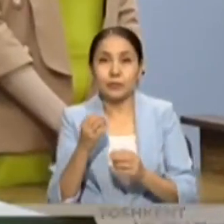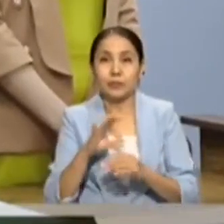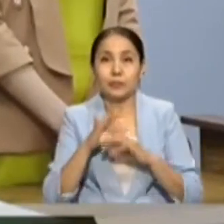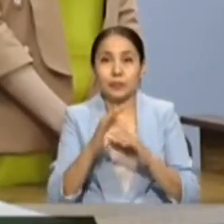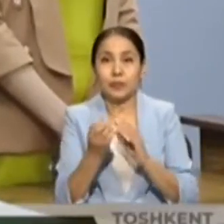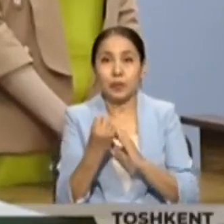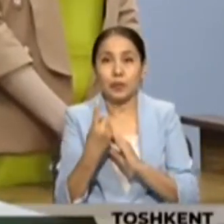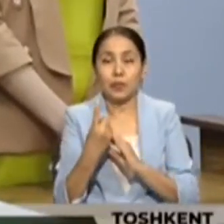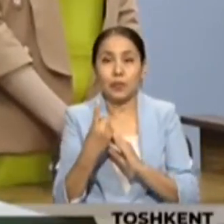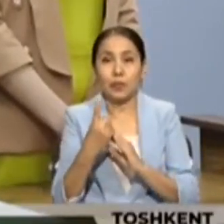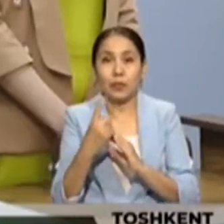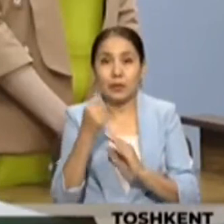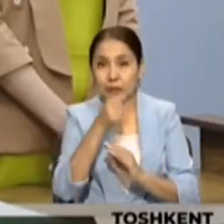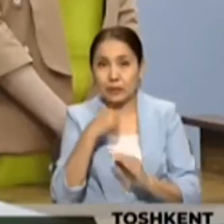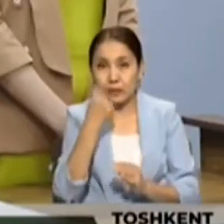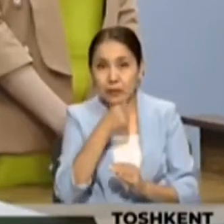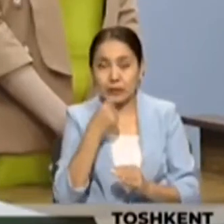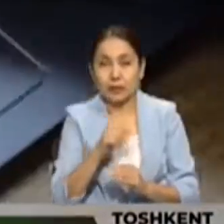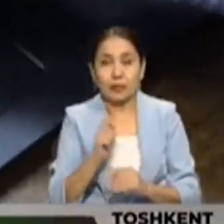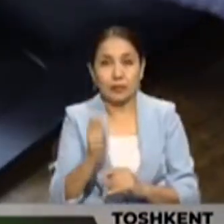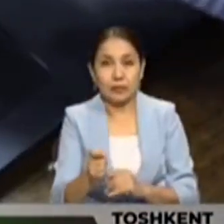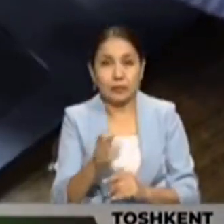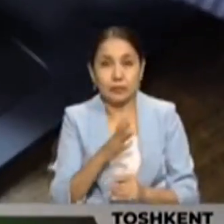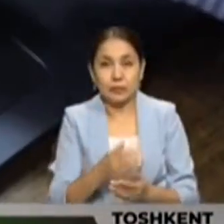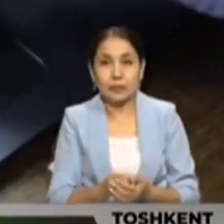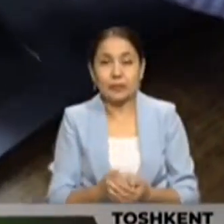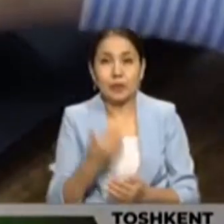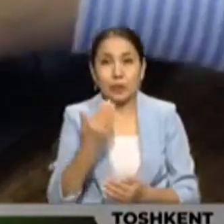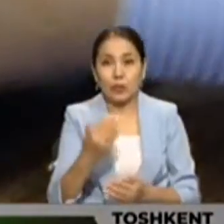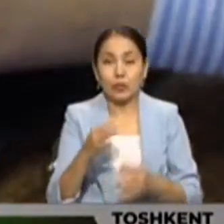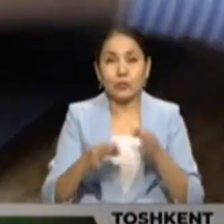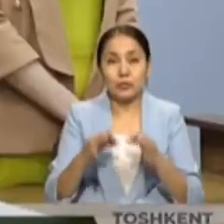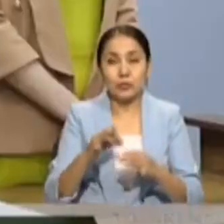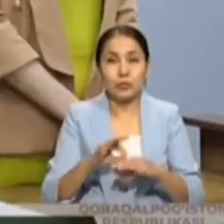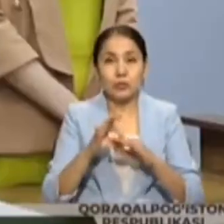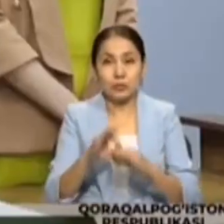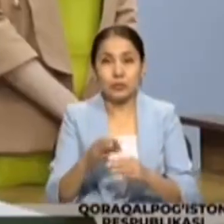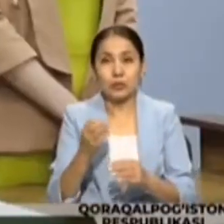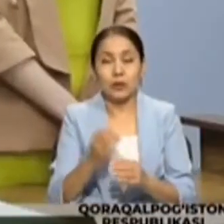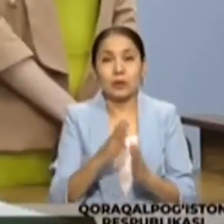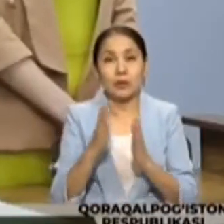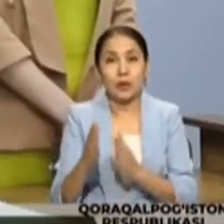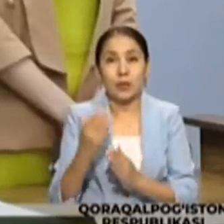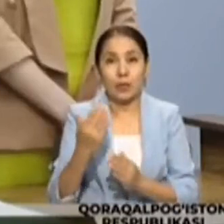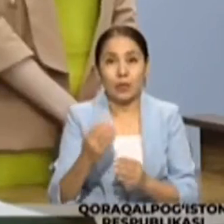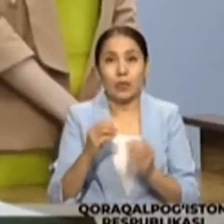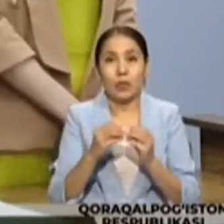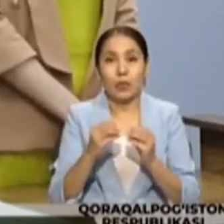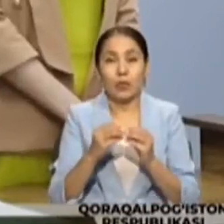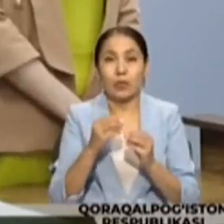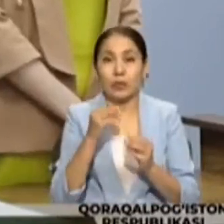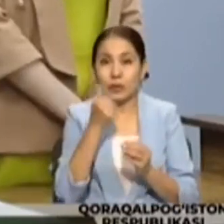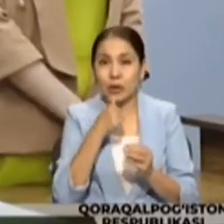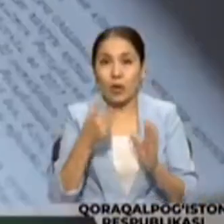o'tash 11 yil 1 oy muddatga ozodlikdan mahrum qilish jazosi tayinlansin. Qisqacha uzr kesib o'tash uchun 10 yil 6 oy muddatga ozodlikdan mahrum qilish